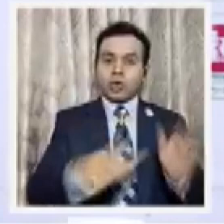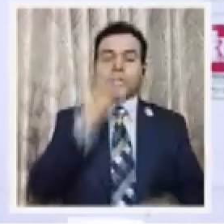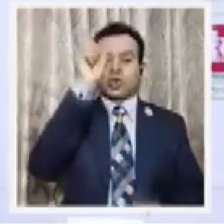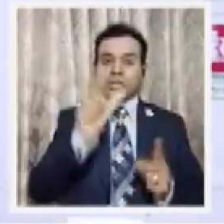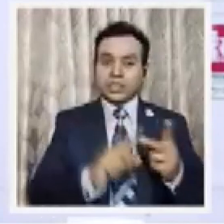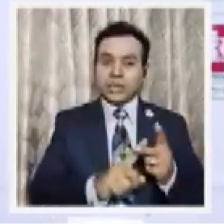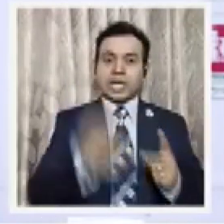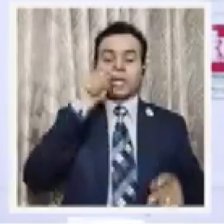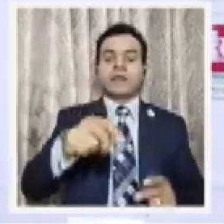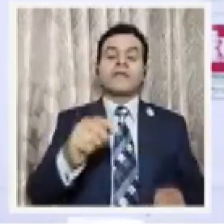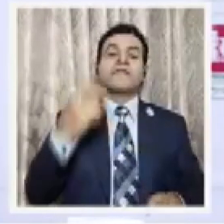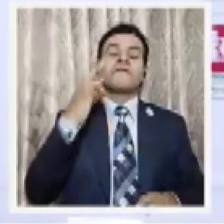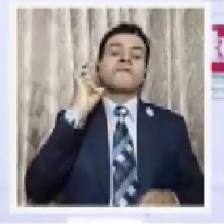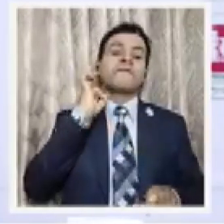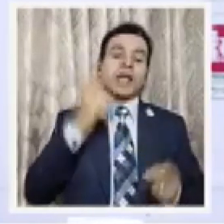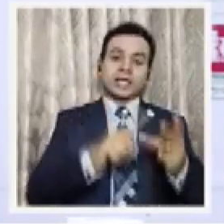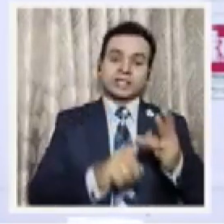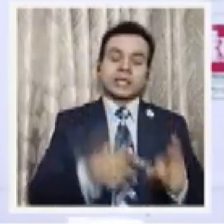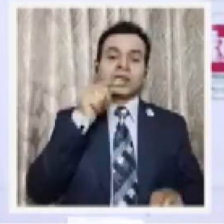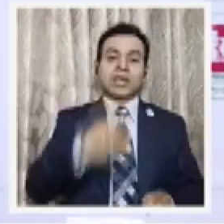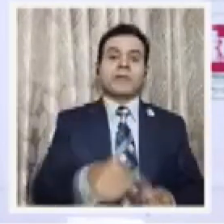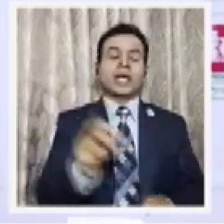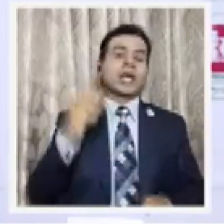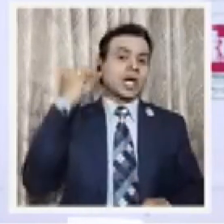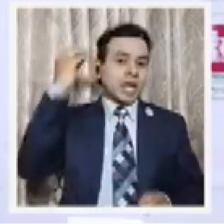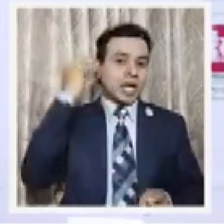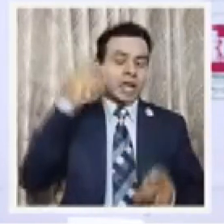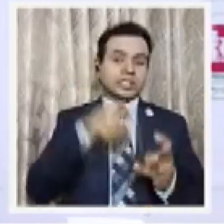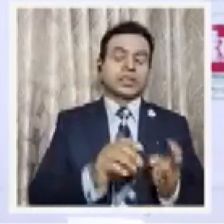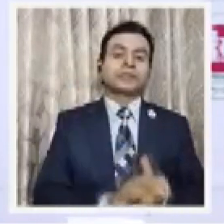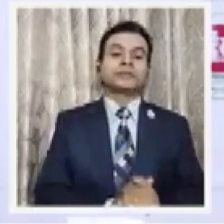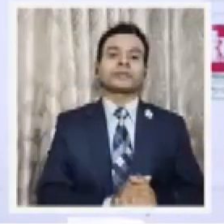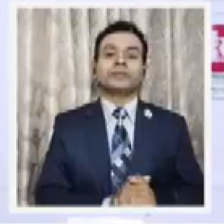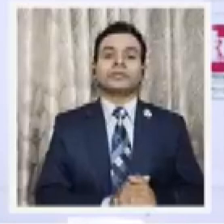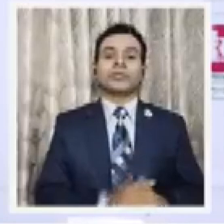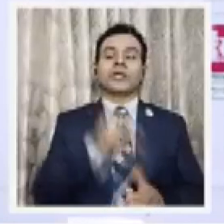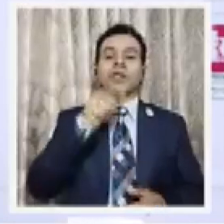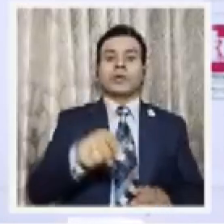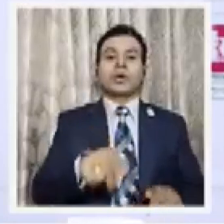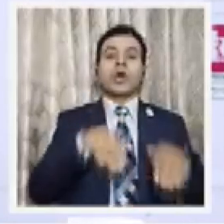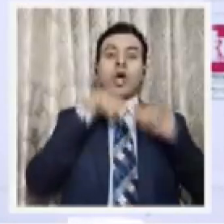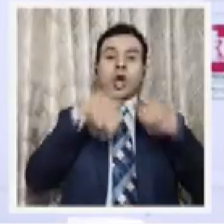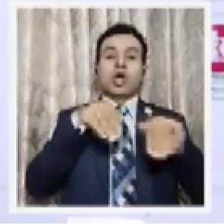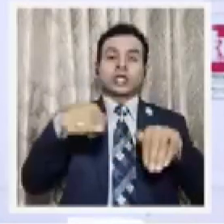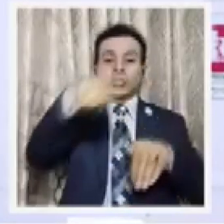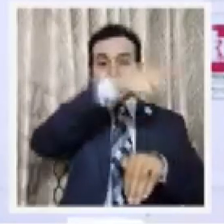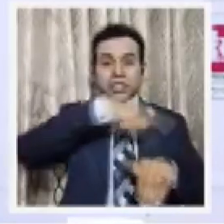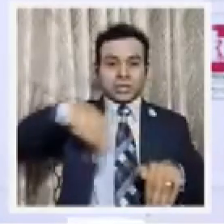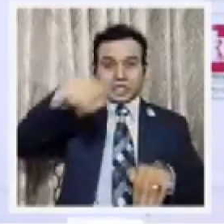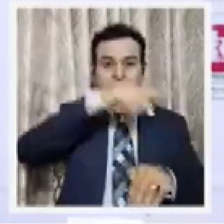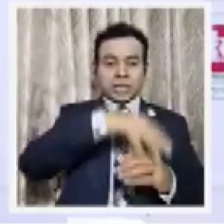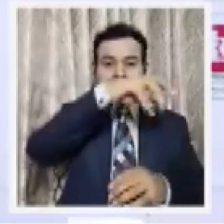5টি দেশে সর্বাধিক মৃত্যু রিপোর্ট হয়েছে সেই দেশগুলি হলো যুক্তরাজ্য, ইতালি, ফ্রান্স, স্পেন এবং রাশিয়া।